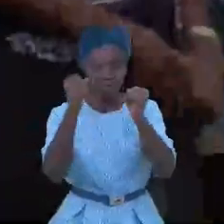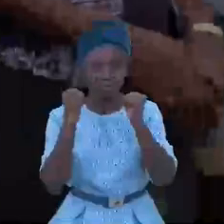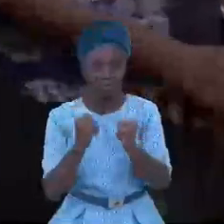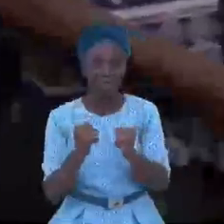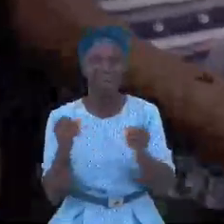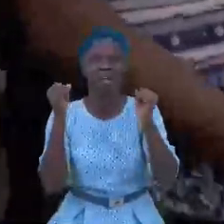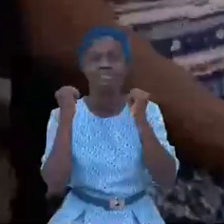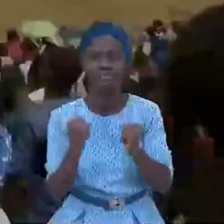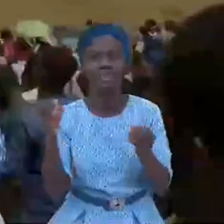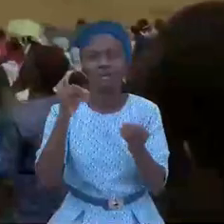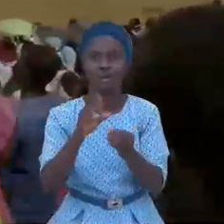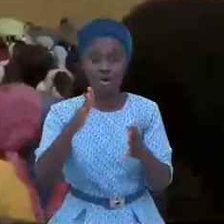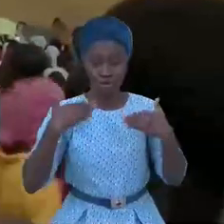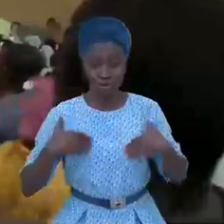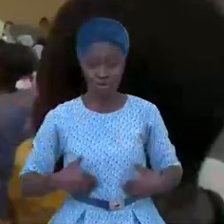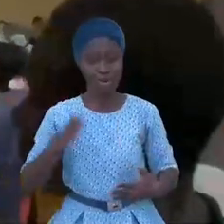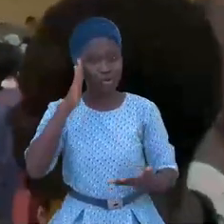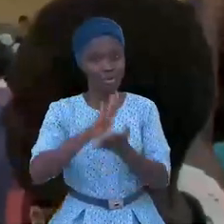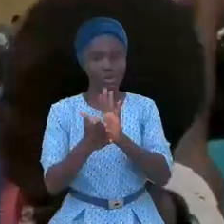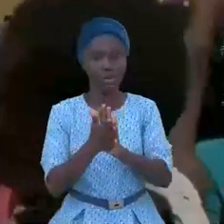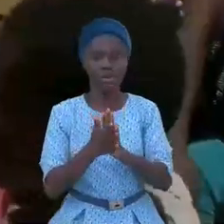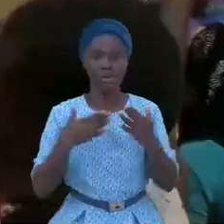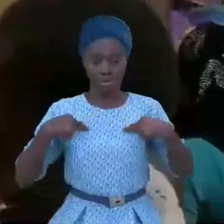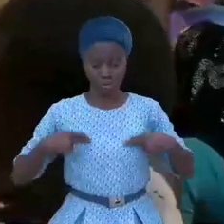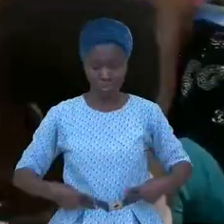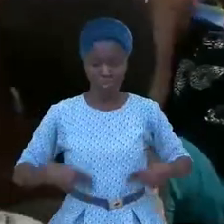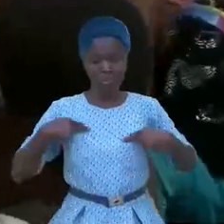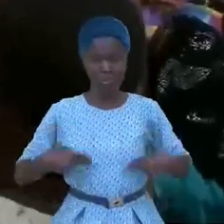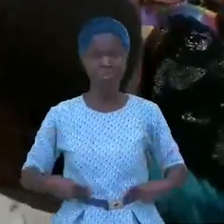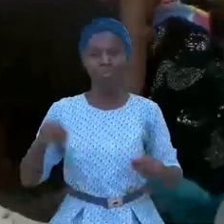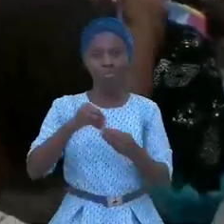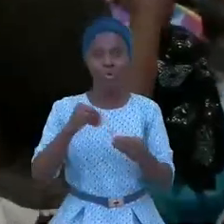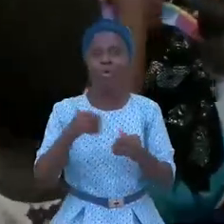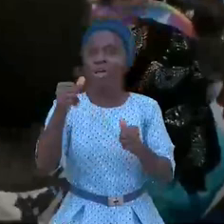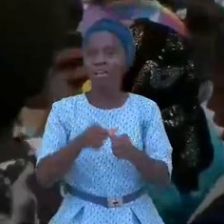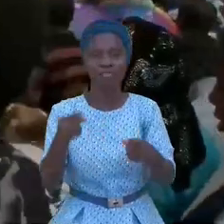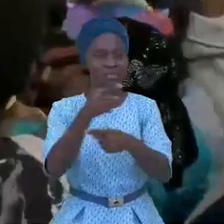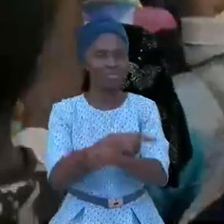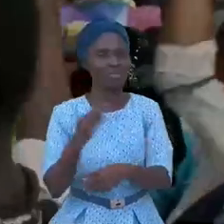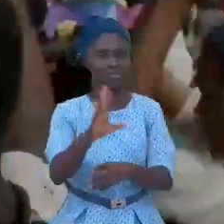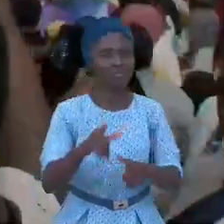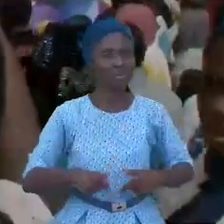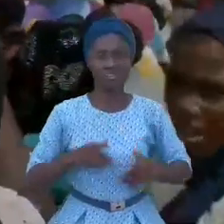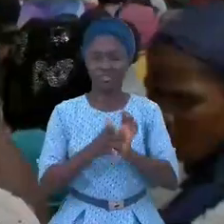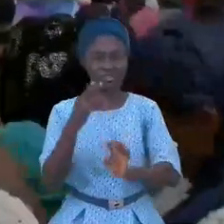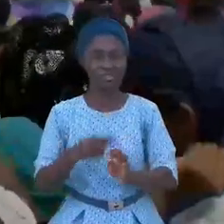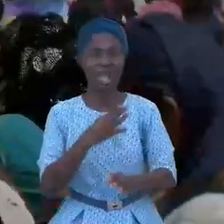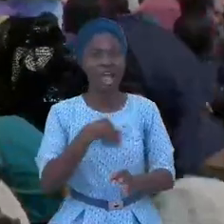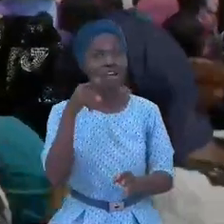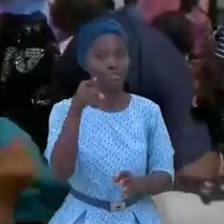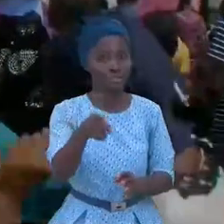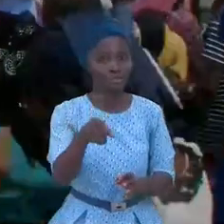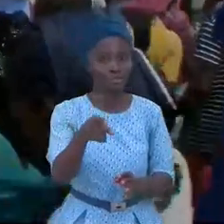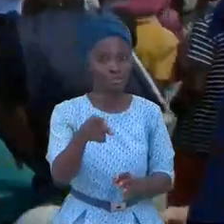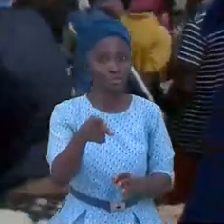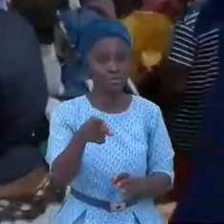esprit. Ton corps sera en bonne santé tous les jours de ta vie. Et tu seras